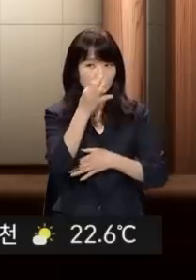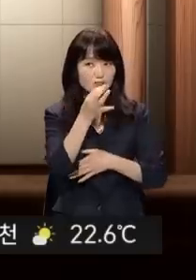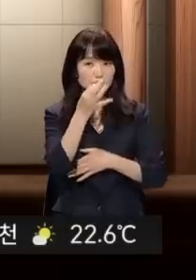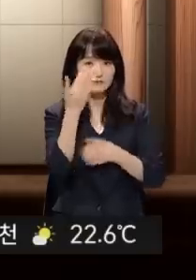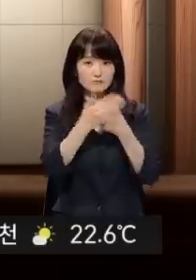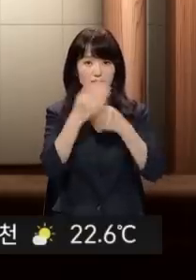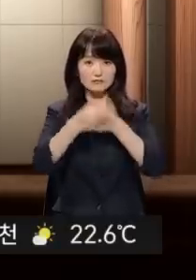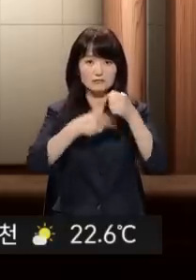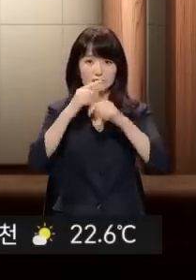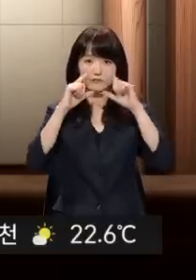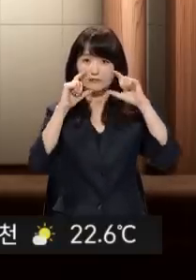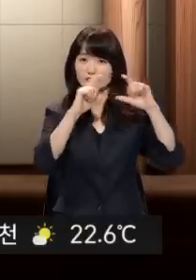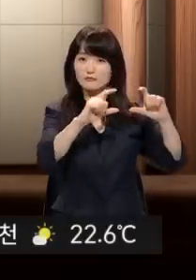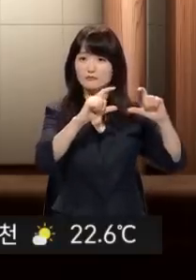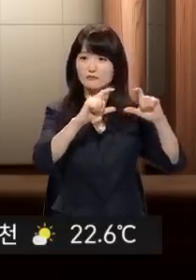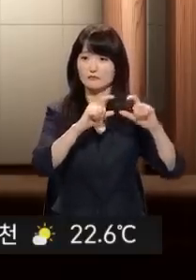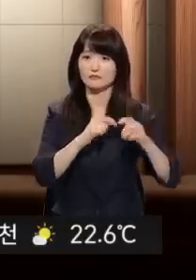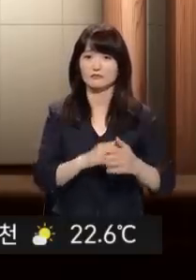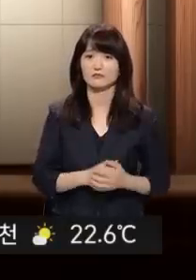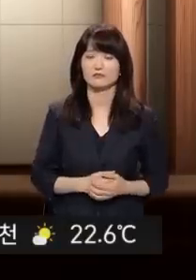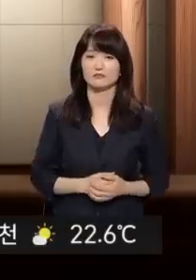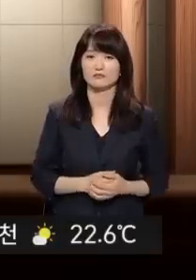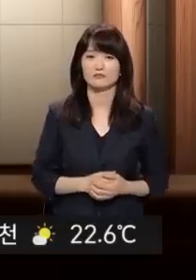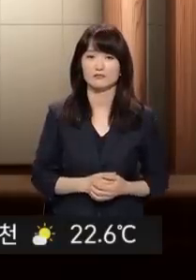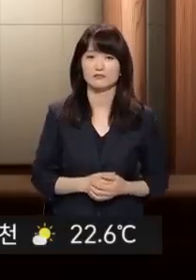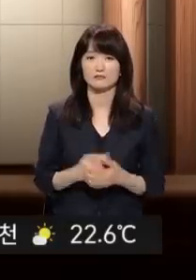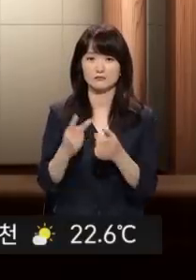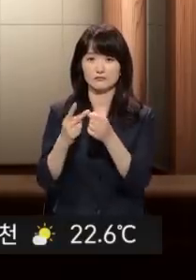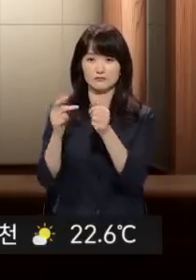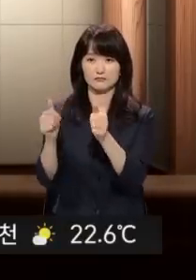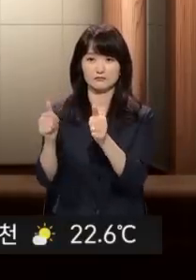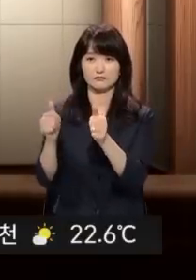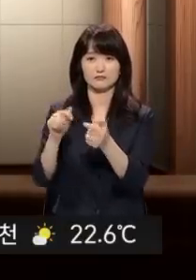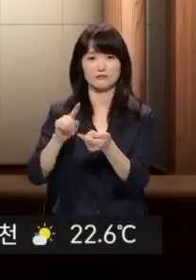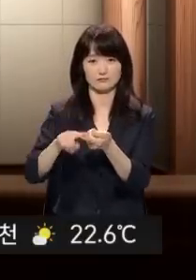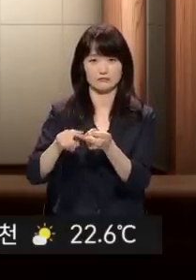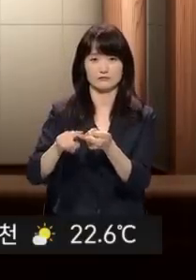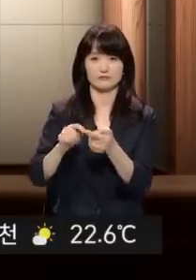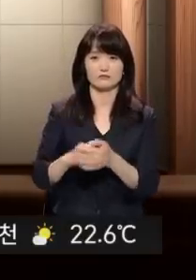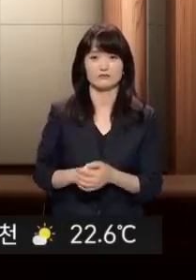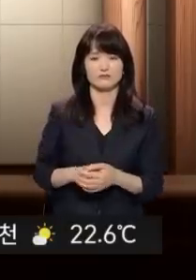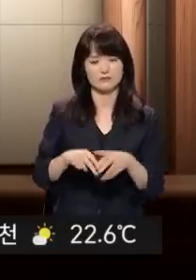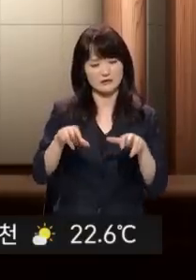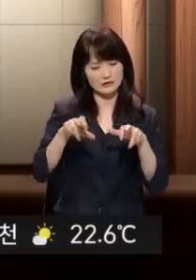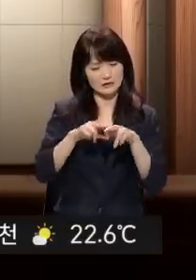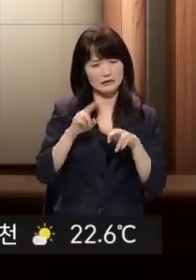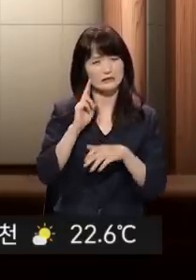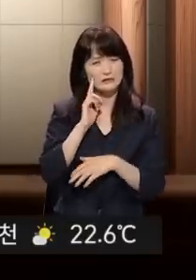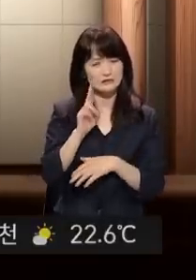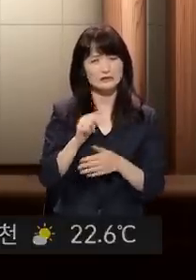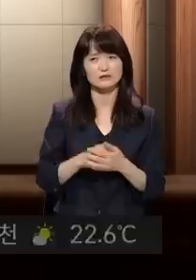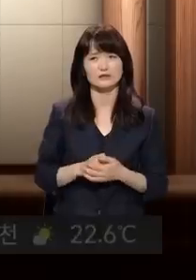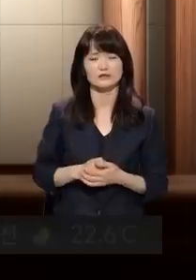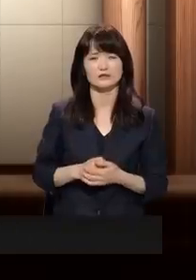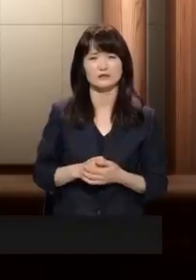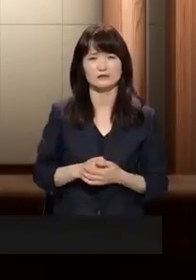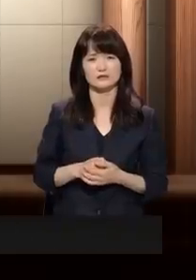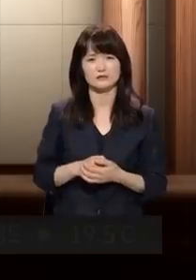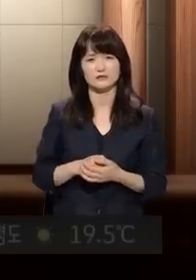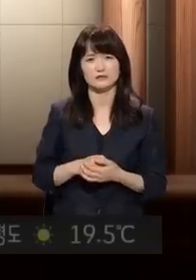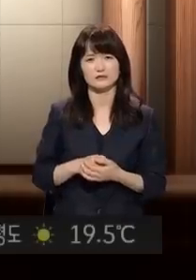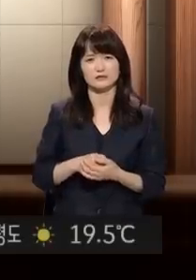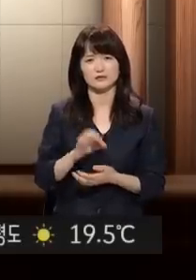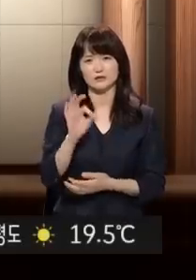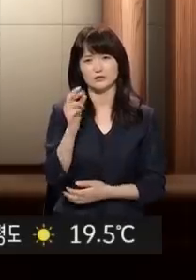인연을 선고를 했어요 근데이 판결 항소심에서도 그대로 유지가 됐습니다 장애가 좀 심각하고 욕창까지 있어서 건강이